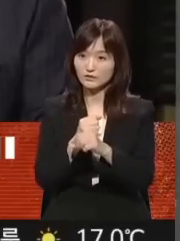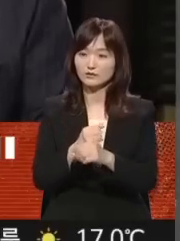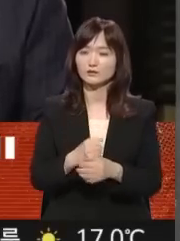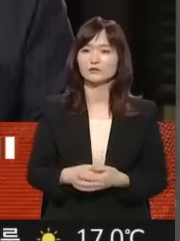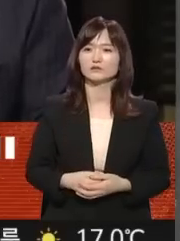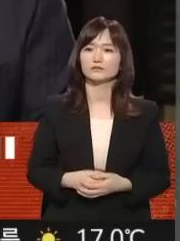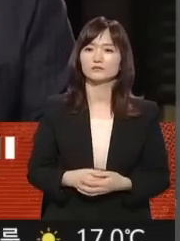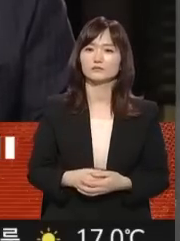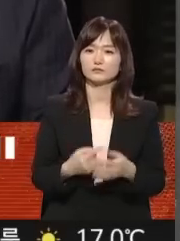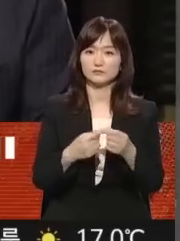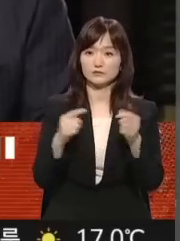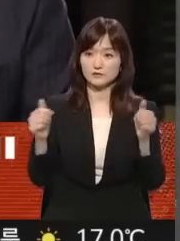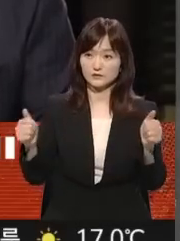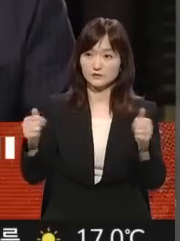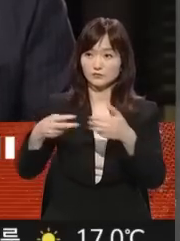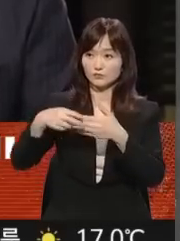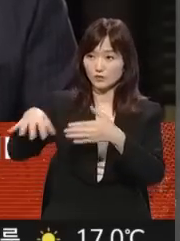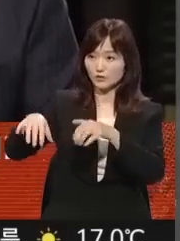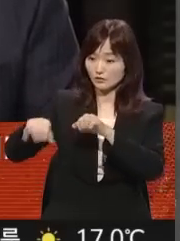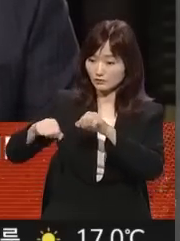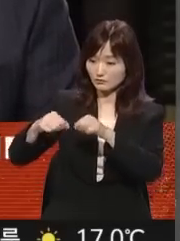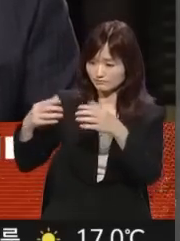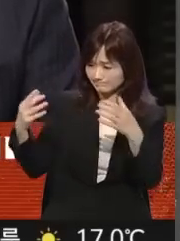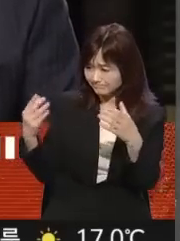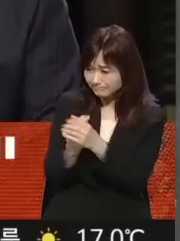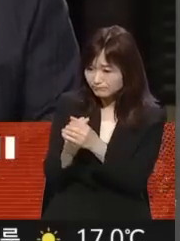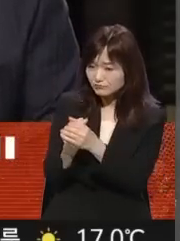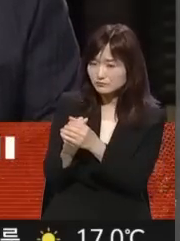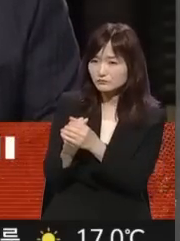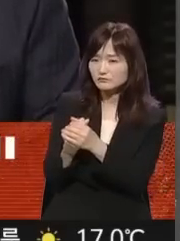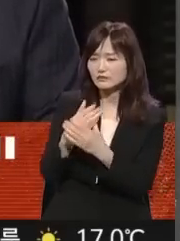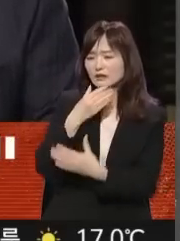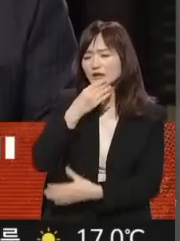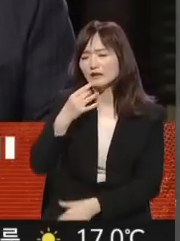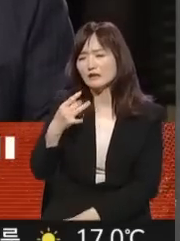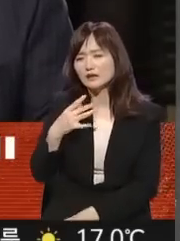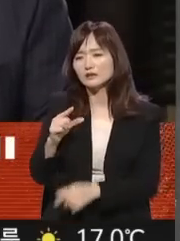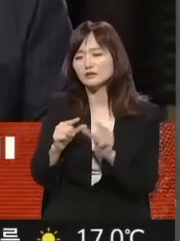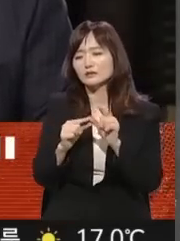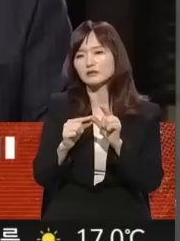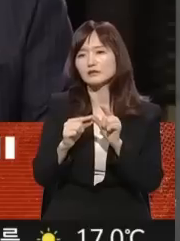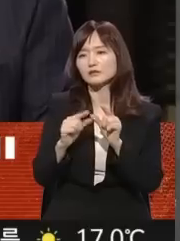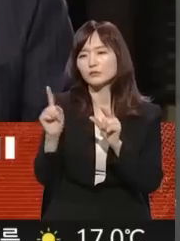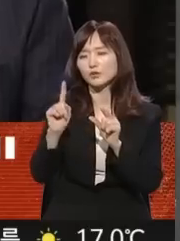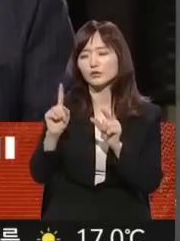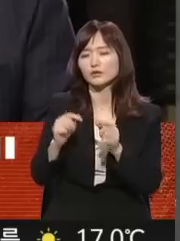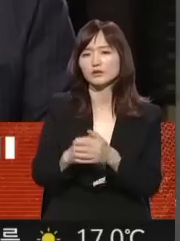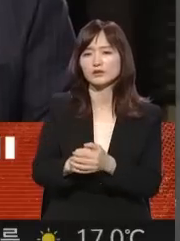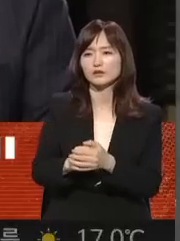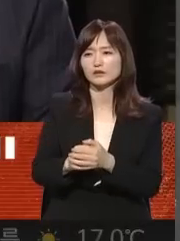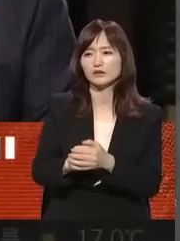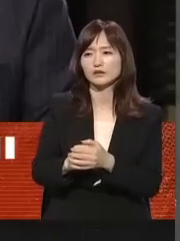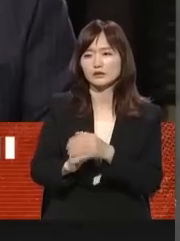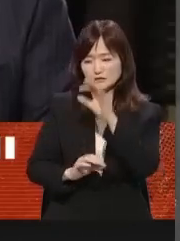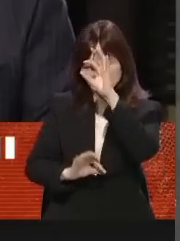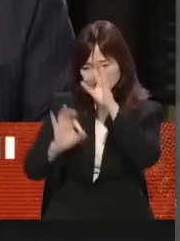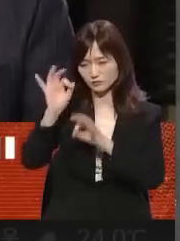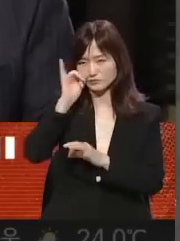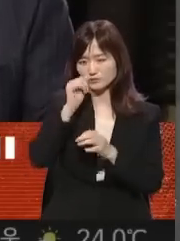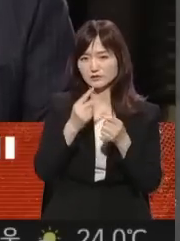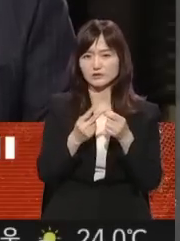병원 측의 대응은 완벽했다 하지만 근데 불행하게도 뭐 일부러 이렇게 어떤 의료 사고가 났던 건데